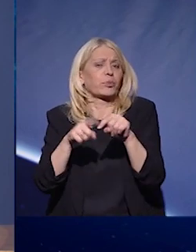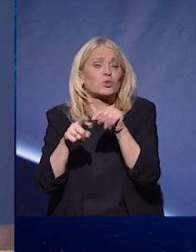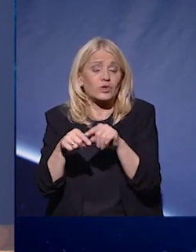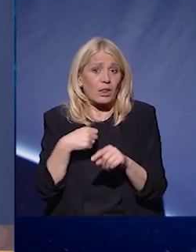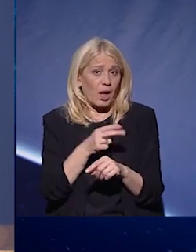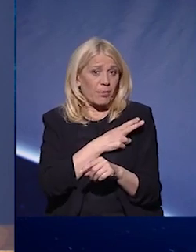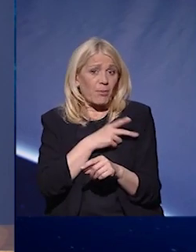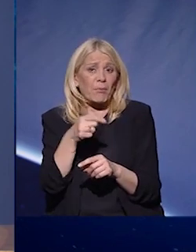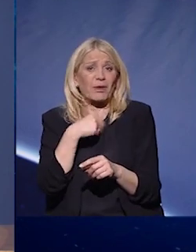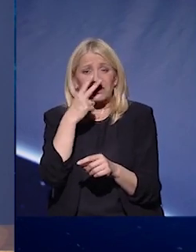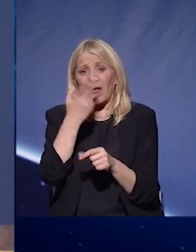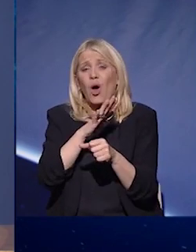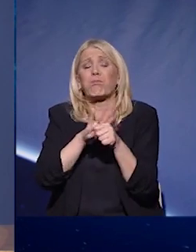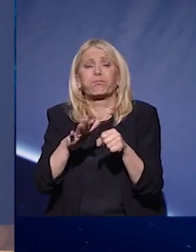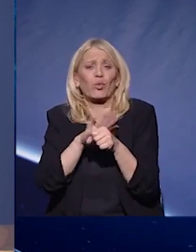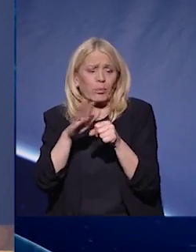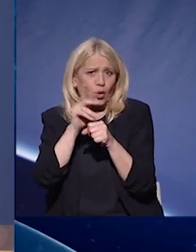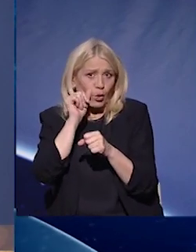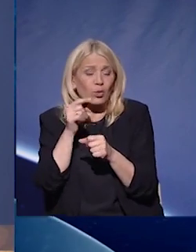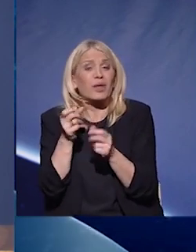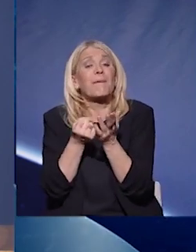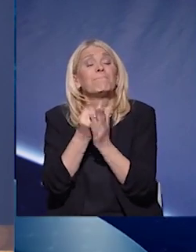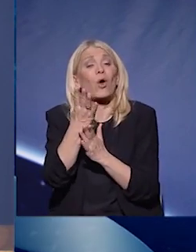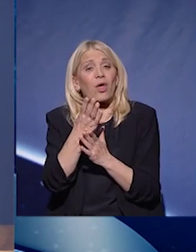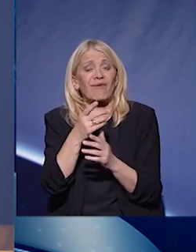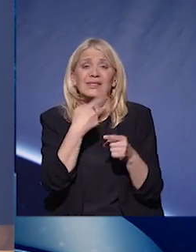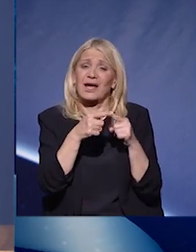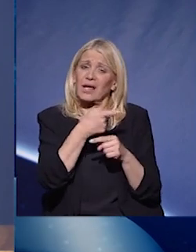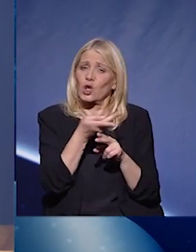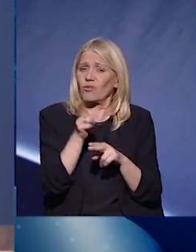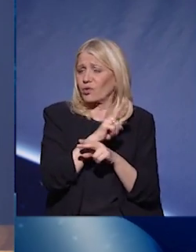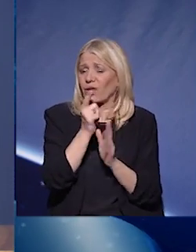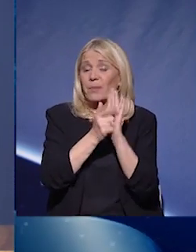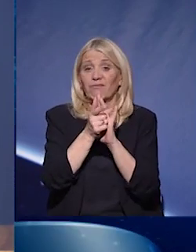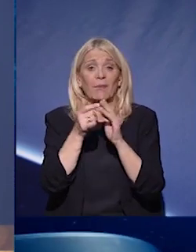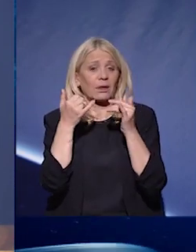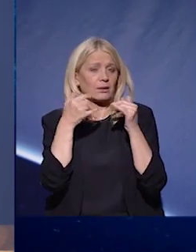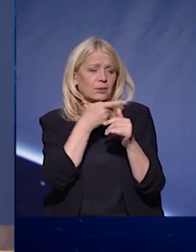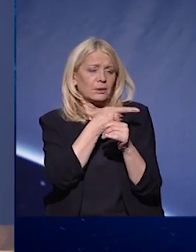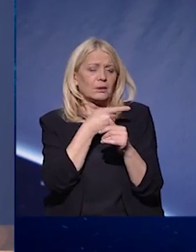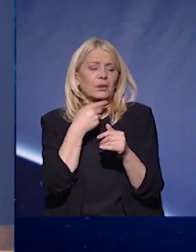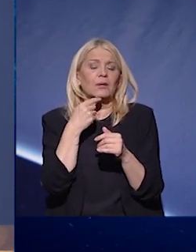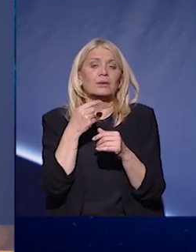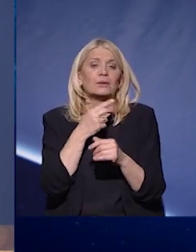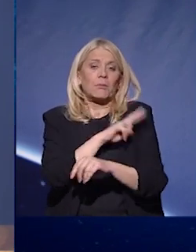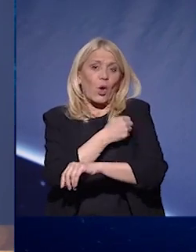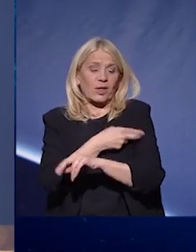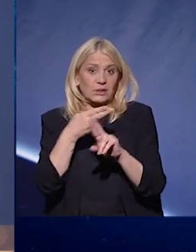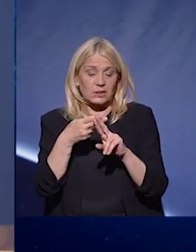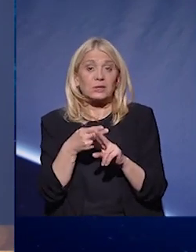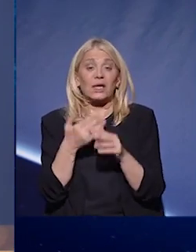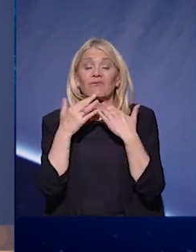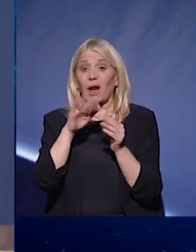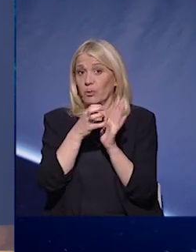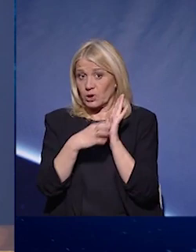onda imamo to kumulativno nagomilavanje brojeva, za razliku od ovih drugih smeštaja. Hvala,